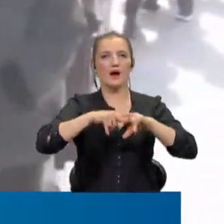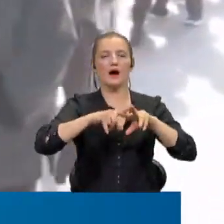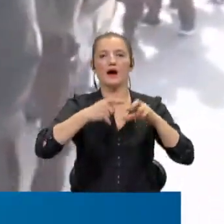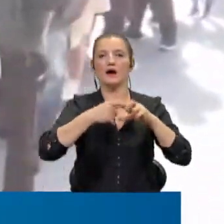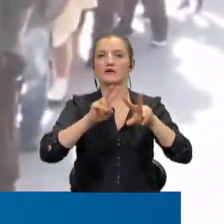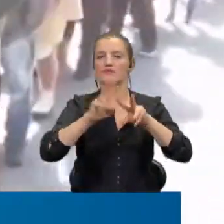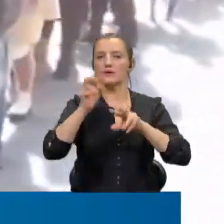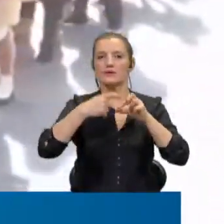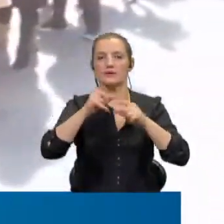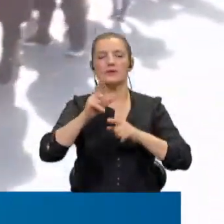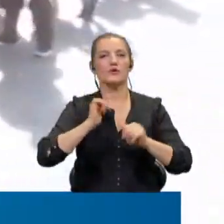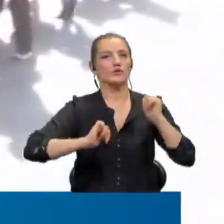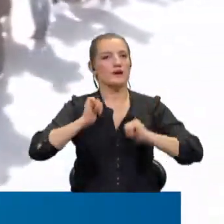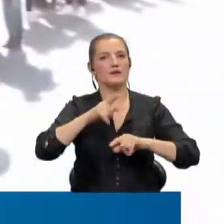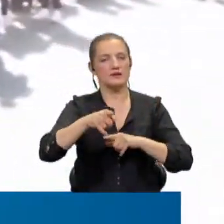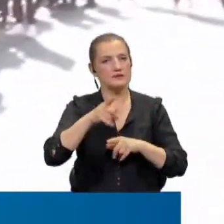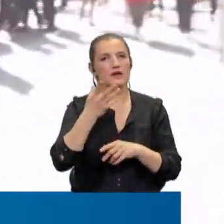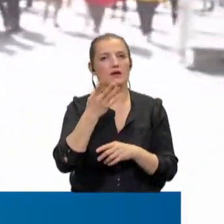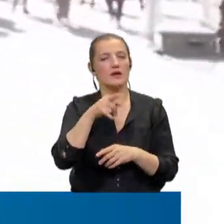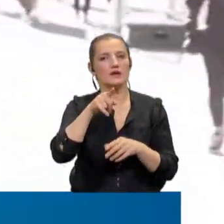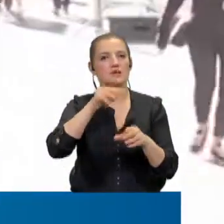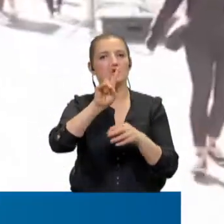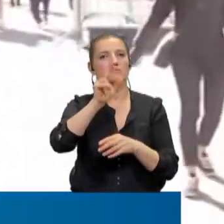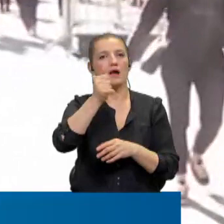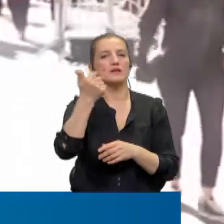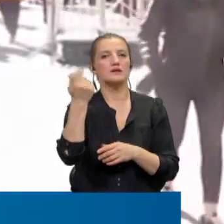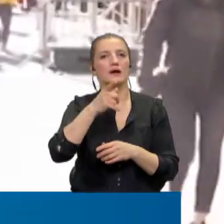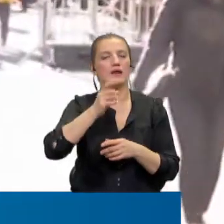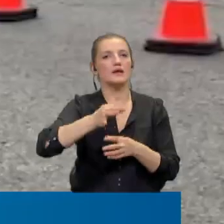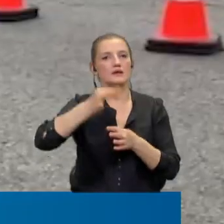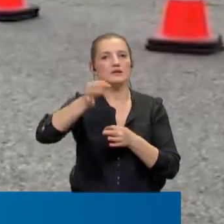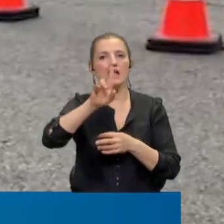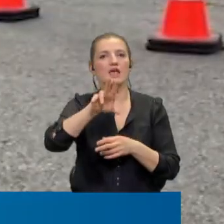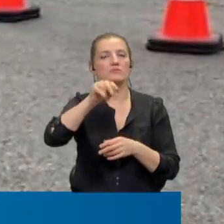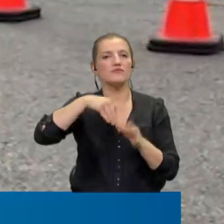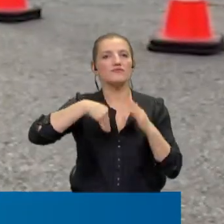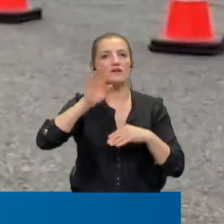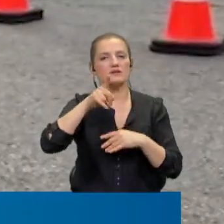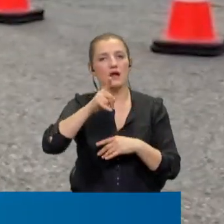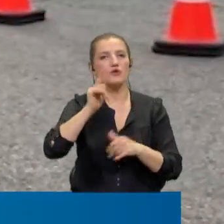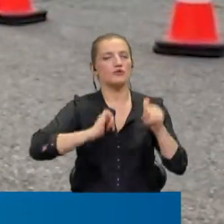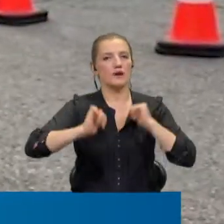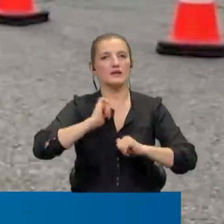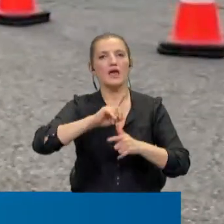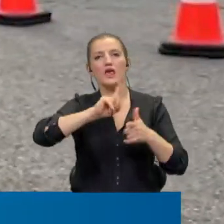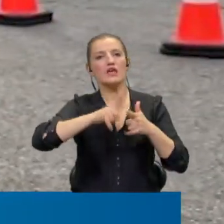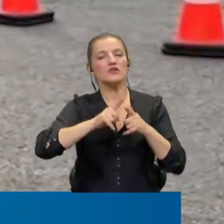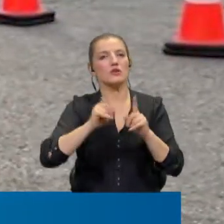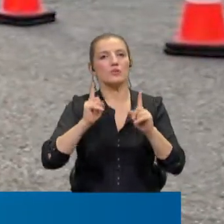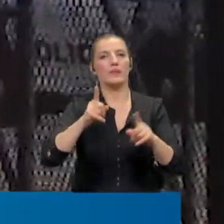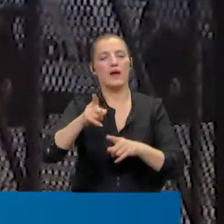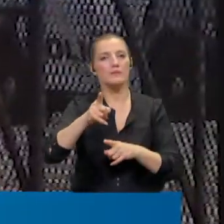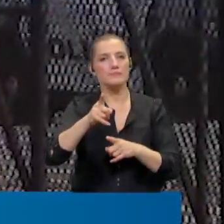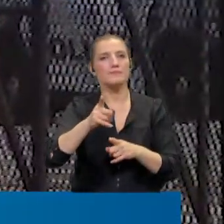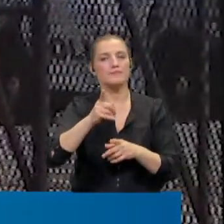chicago'ya yel koli üniversitelerinin de aralarında bulunduğu 26 eyalette 70'ten fazla üniversite 2. döneme eğitimlere